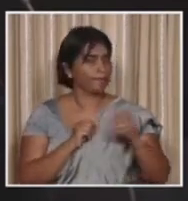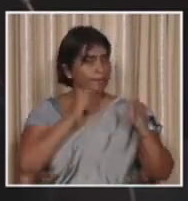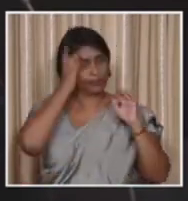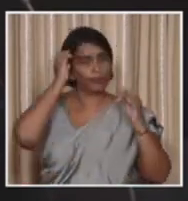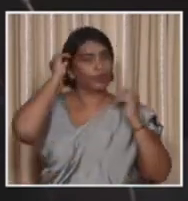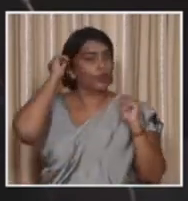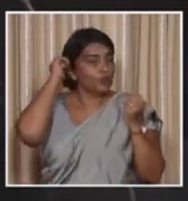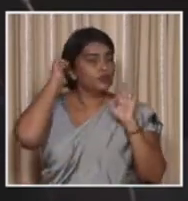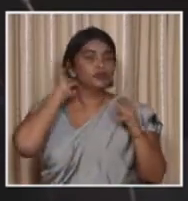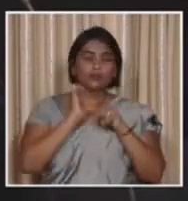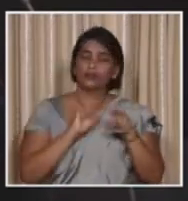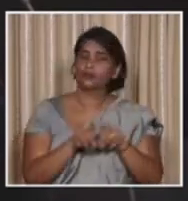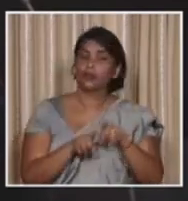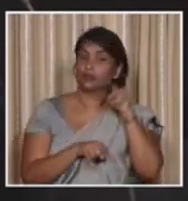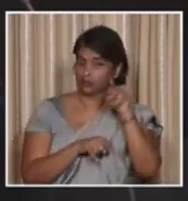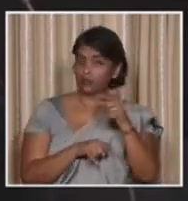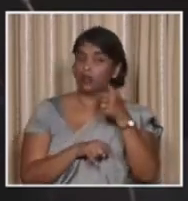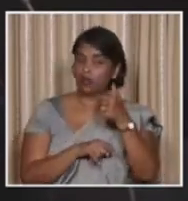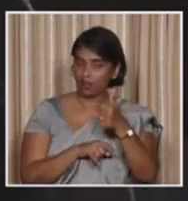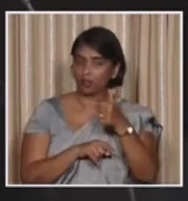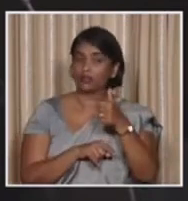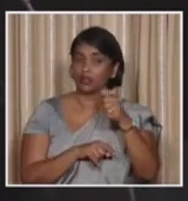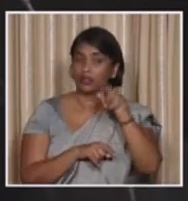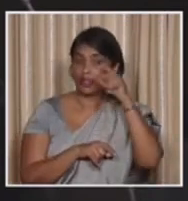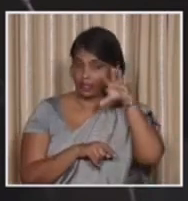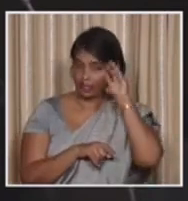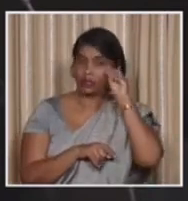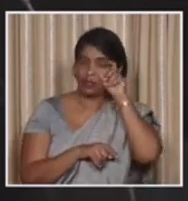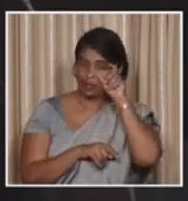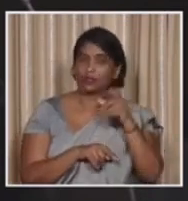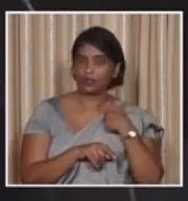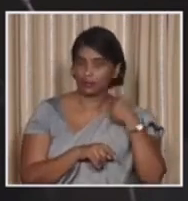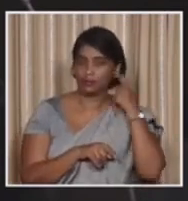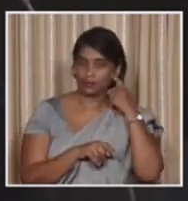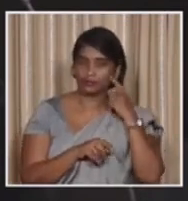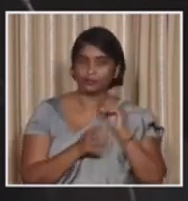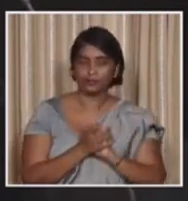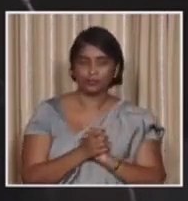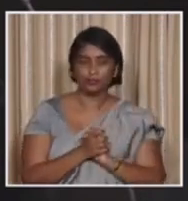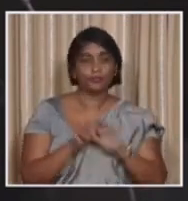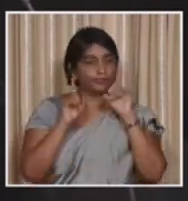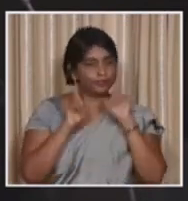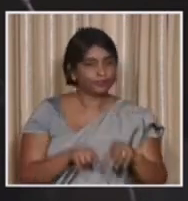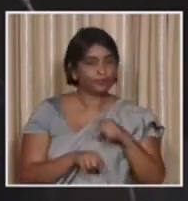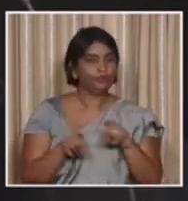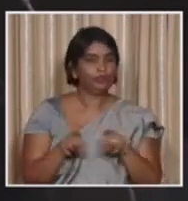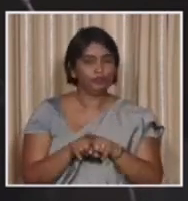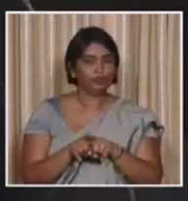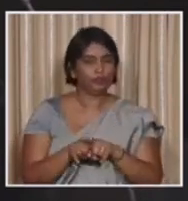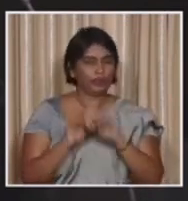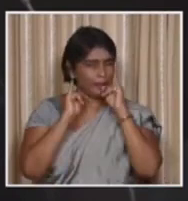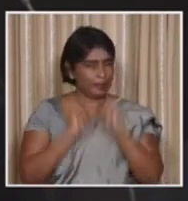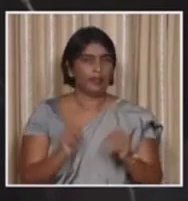ගෙනියන්න මොන උත්සාහයද කරේ කියන එක ඔබතුමිය හොඳට තේරුම් ගනි මම නම් හිතන්නේ. මෙවැනි මේවා හරිම